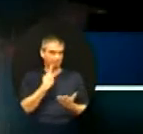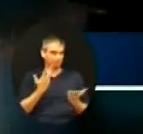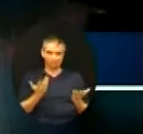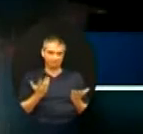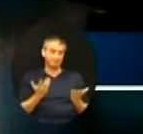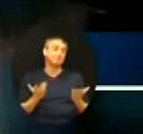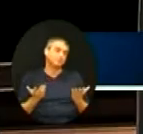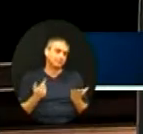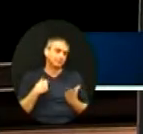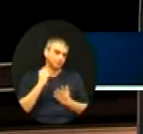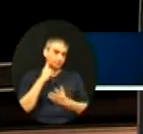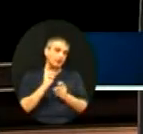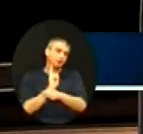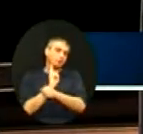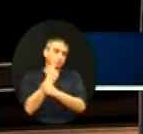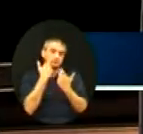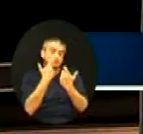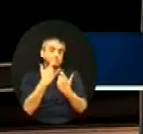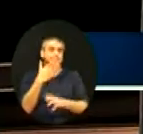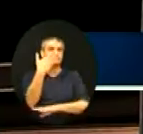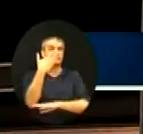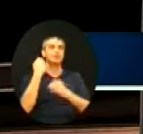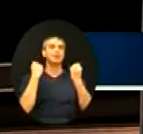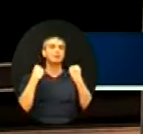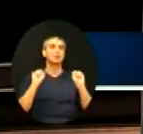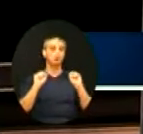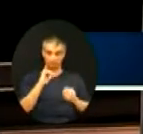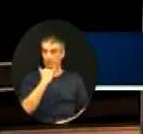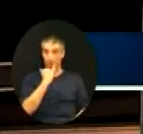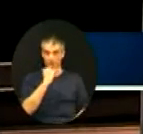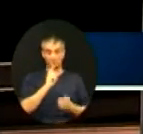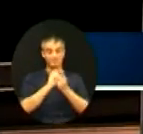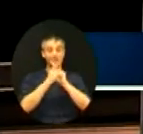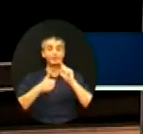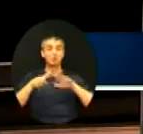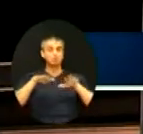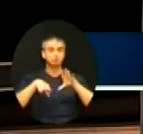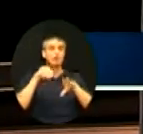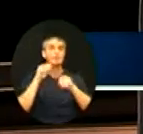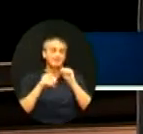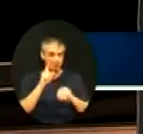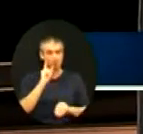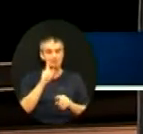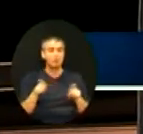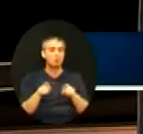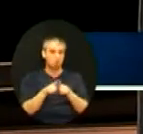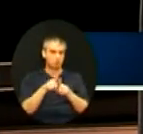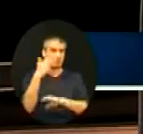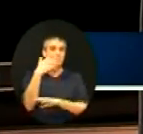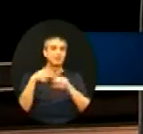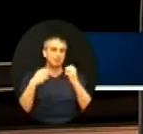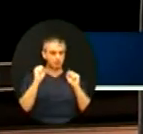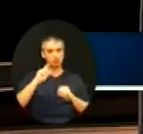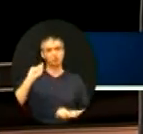גם אנחנו נצטרך להיות עם אצבע על הדופק. במדינה דמוקרטית אומנם מחליפים ראש ממשלה בבחירות, אבל באותה מדינה